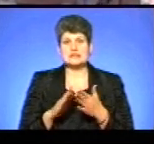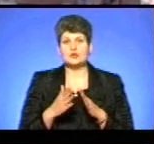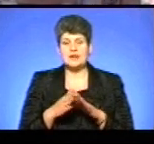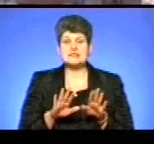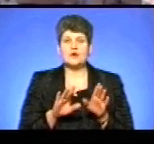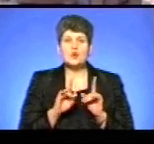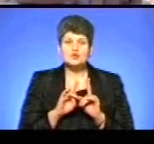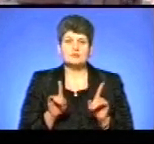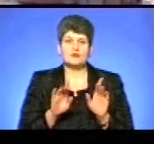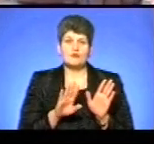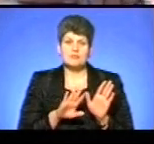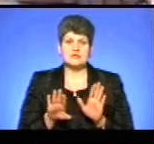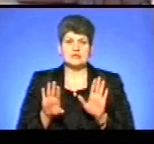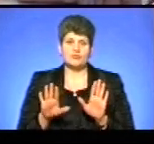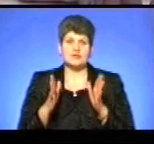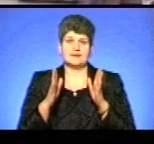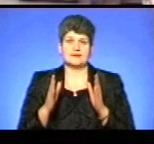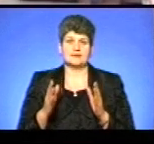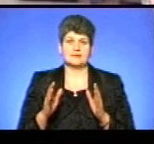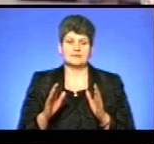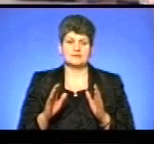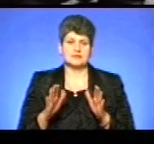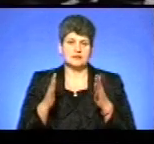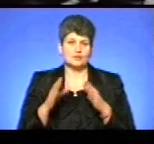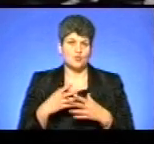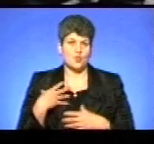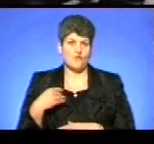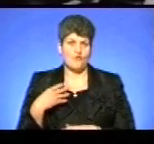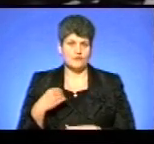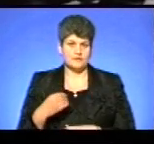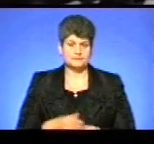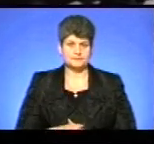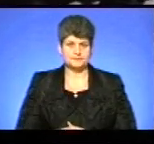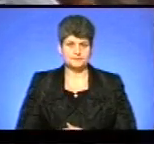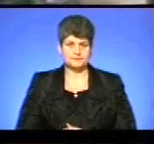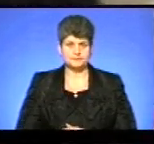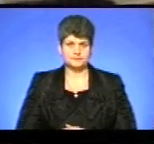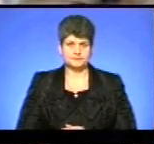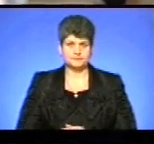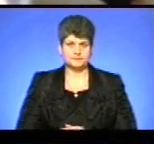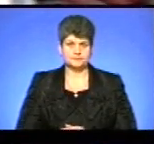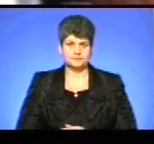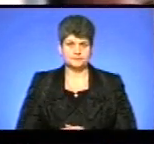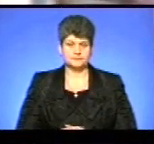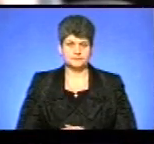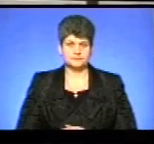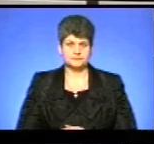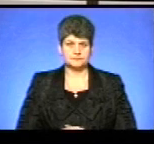після подій, які трапилися, на жаль, у Львові. Ірина Терлюк, Андрій Бодак. Новини.